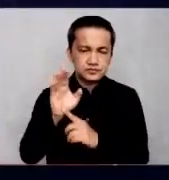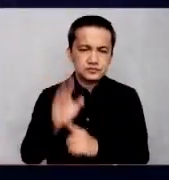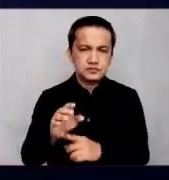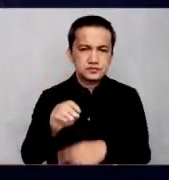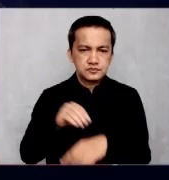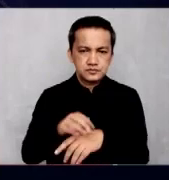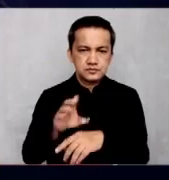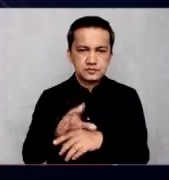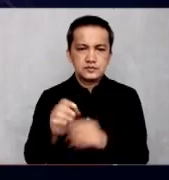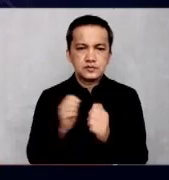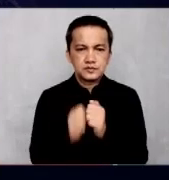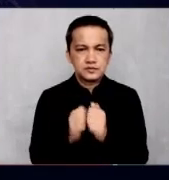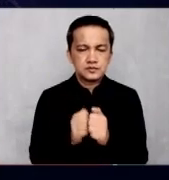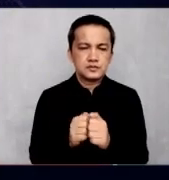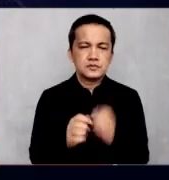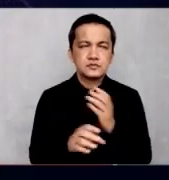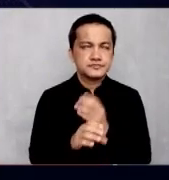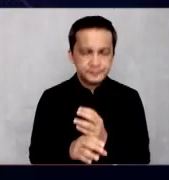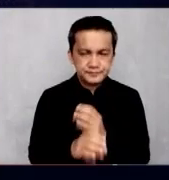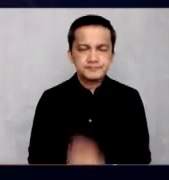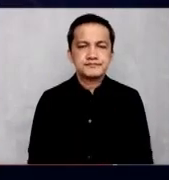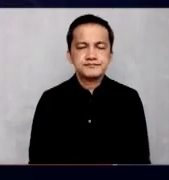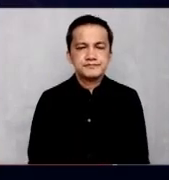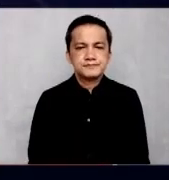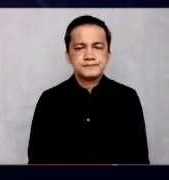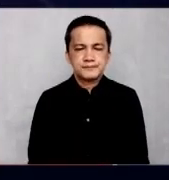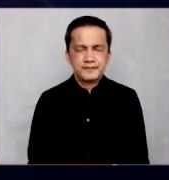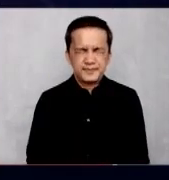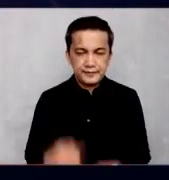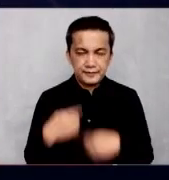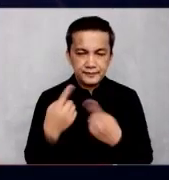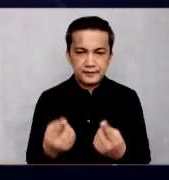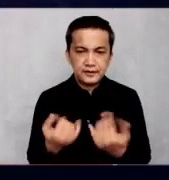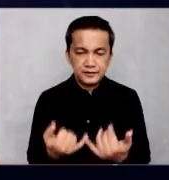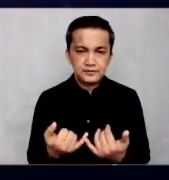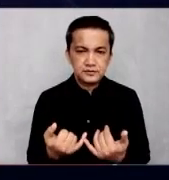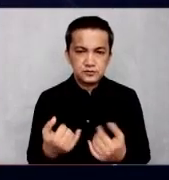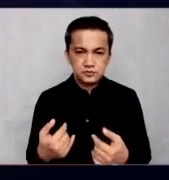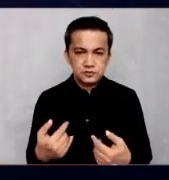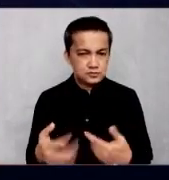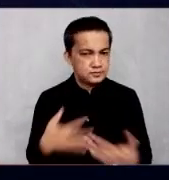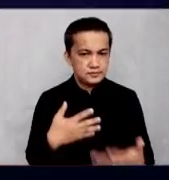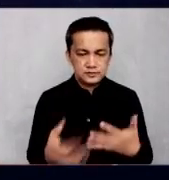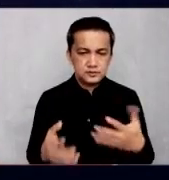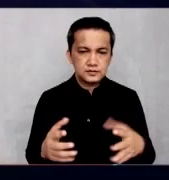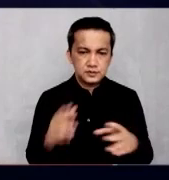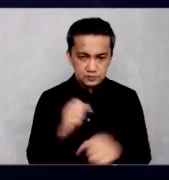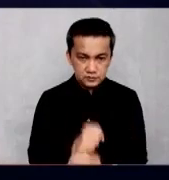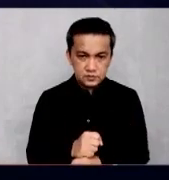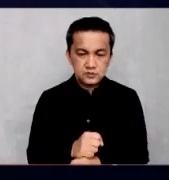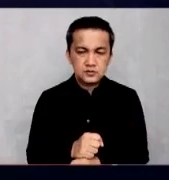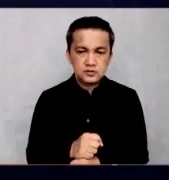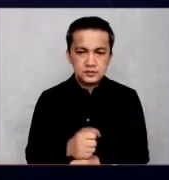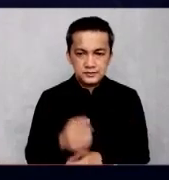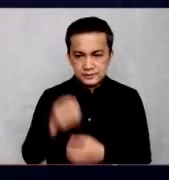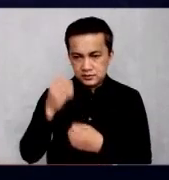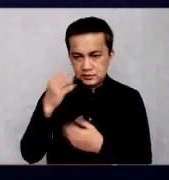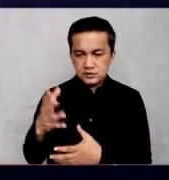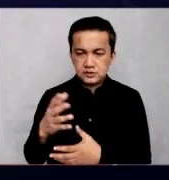embassies na mag-ingat. At hanggang ngayon, na kahit natapos na, sabi nila sa ating mga Filipino community